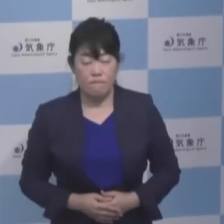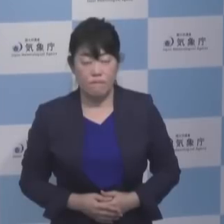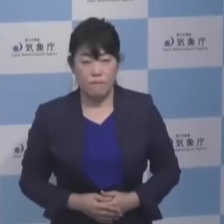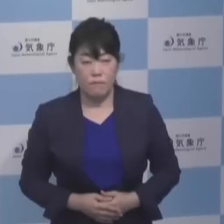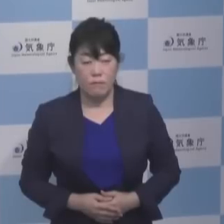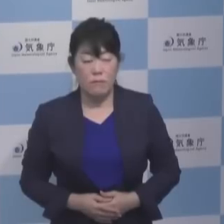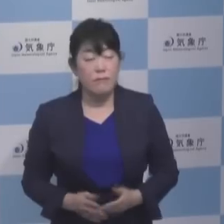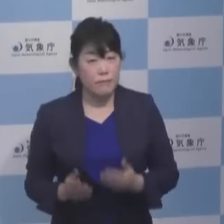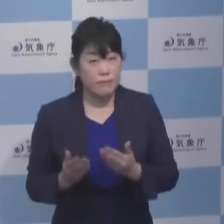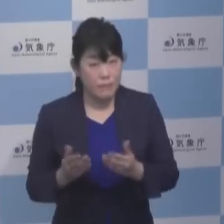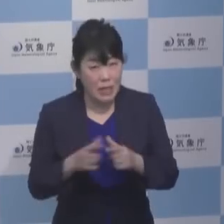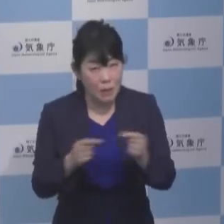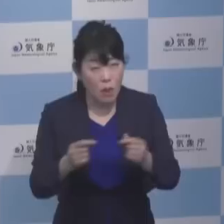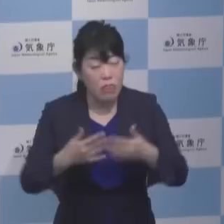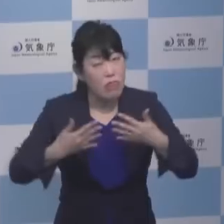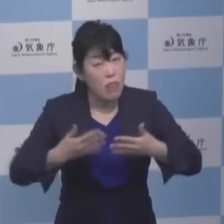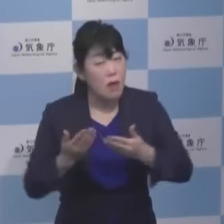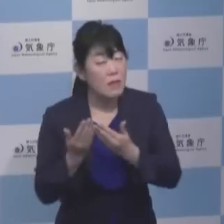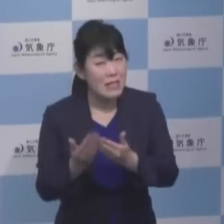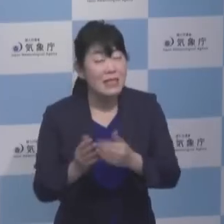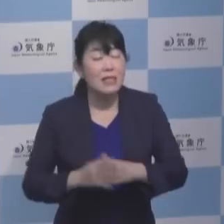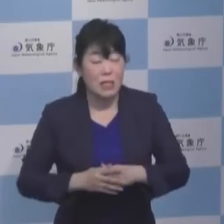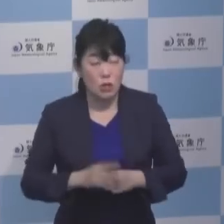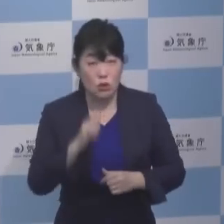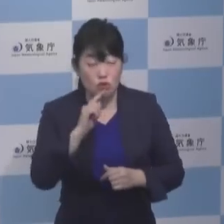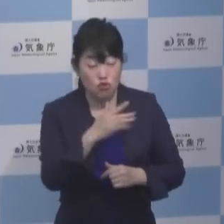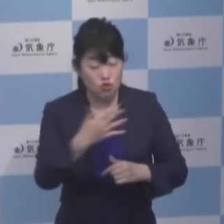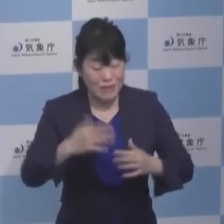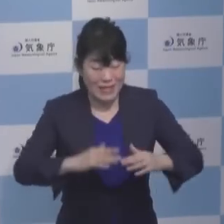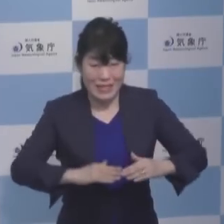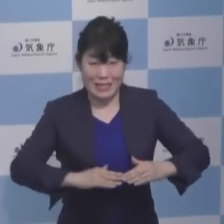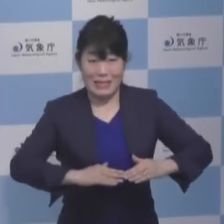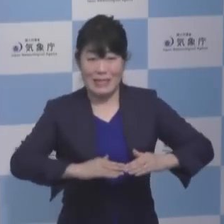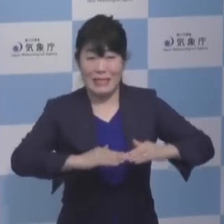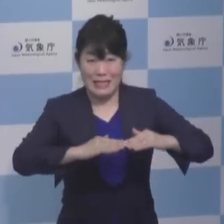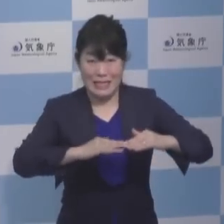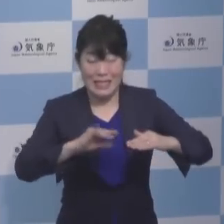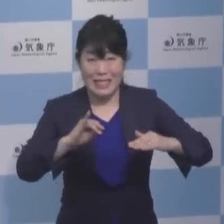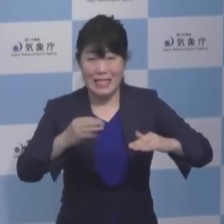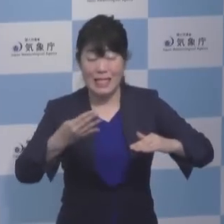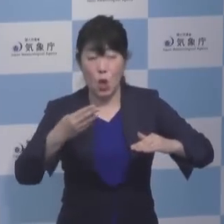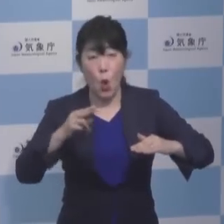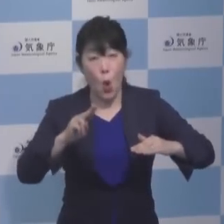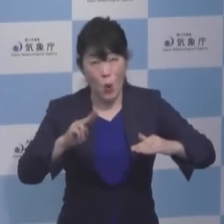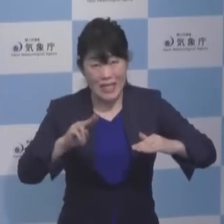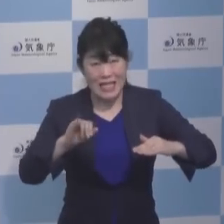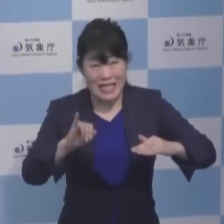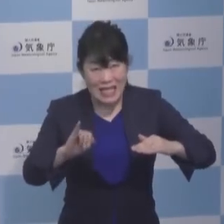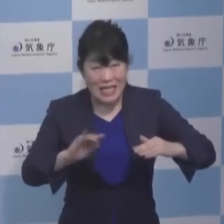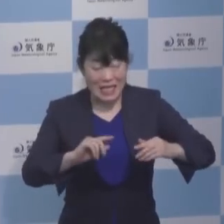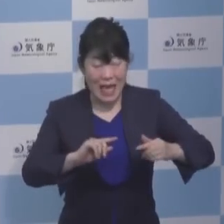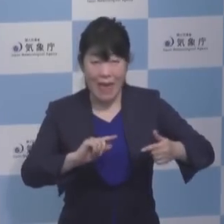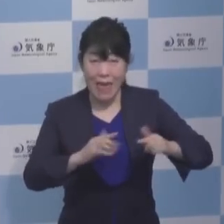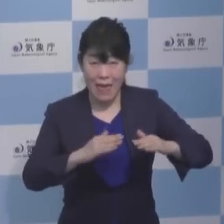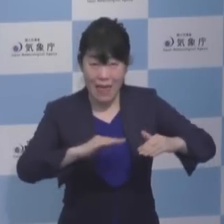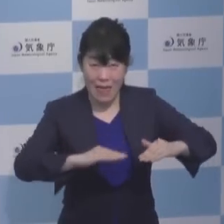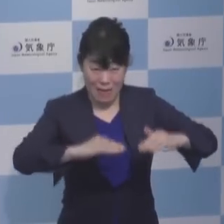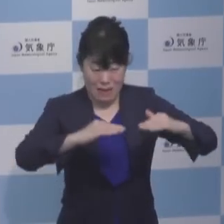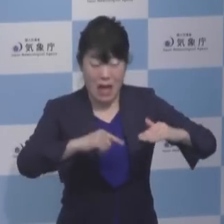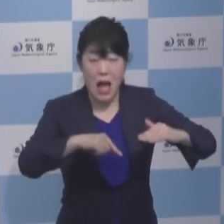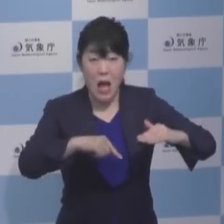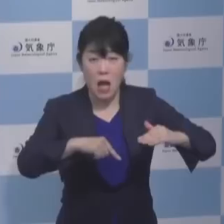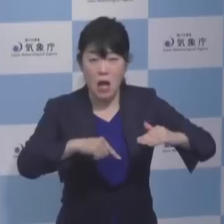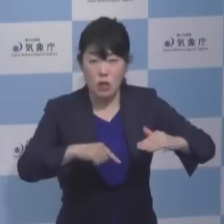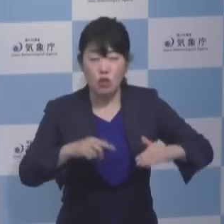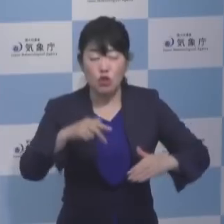日本テレビの伊藤です。潮位変化観測されている地点、今一度ちょっと教えていただけますでしょうか。すいません、 珠洲市